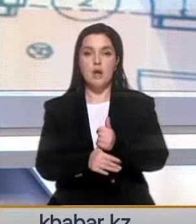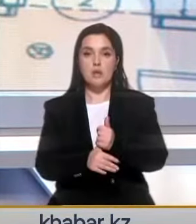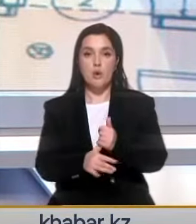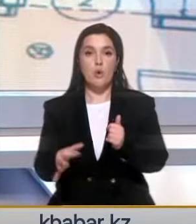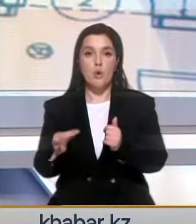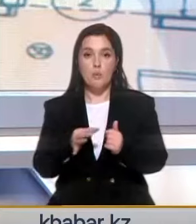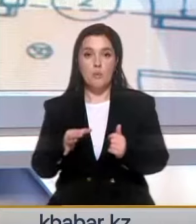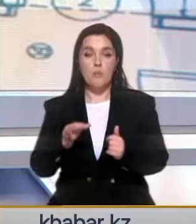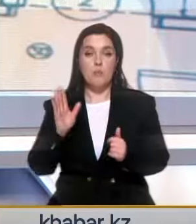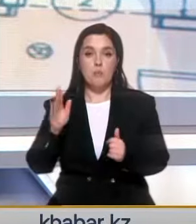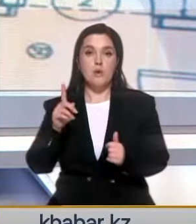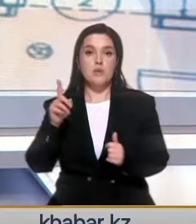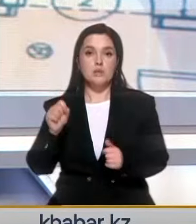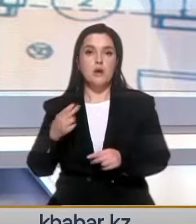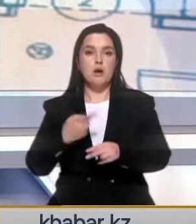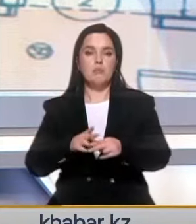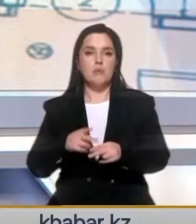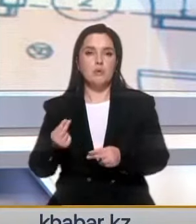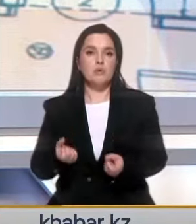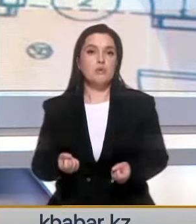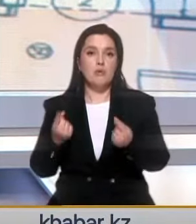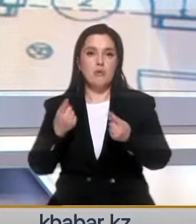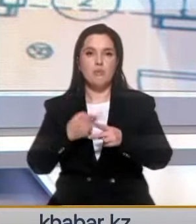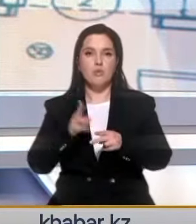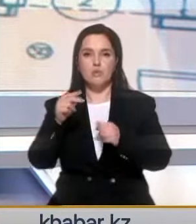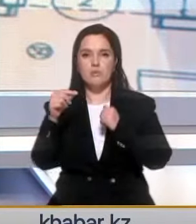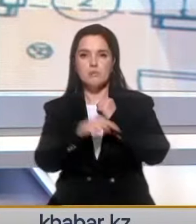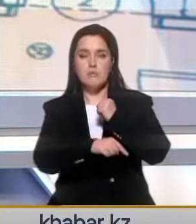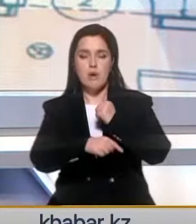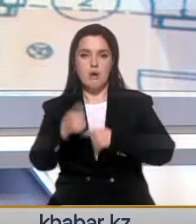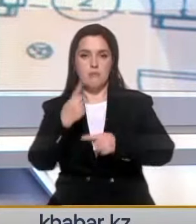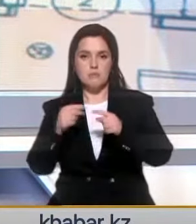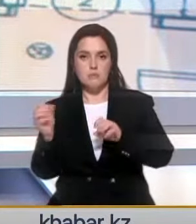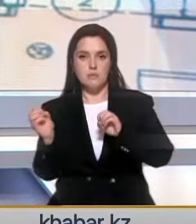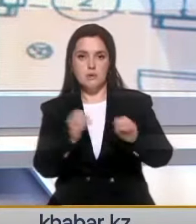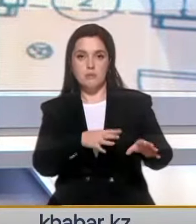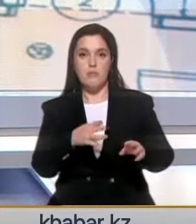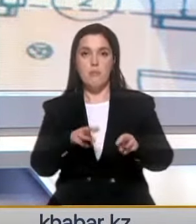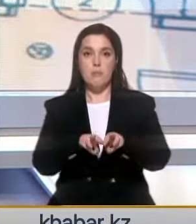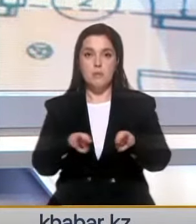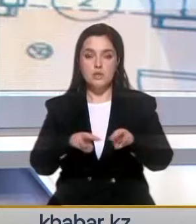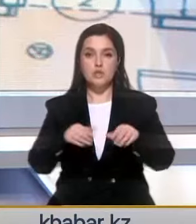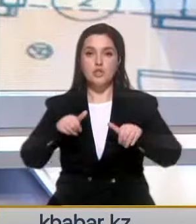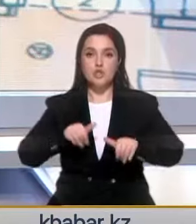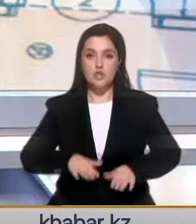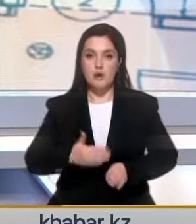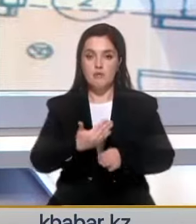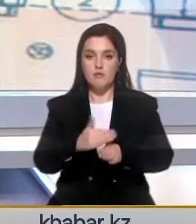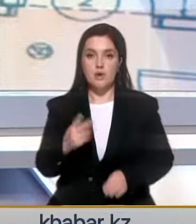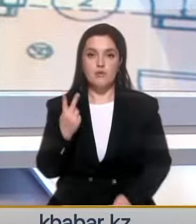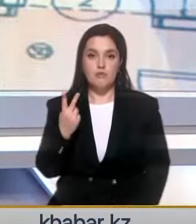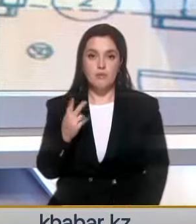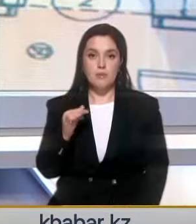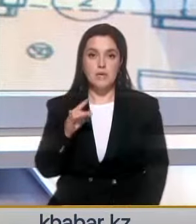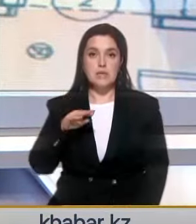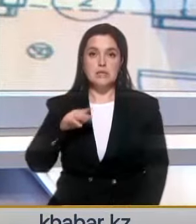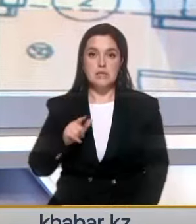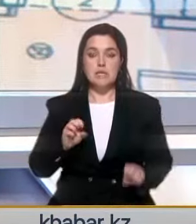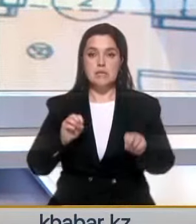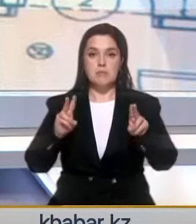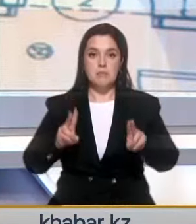области её возведут за счёт возвращенной государства незаконно приобретённых активов правительство приняло решение о выделении 2 млрд тенге из